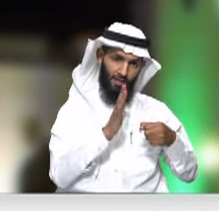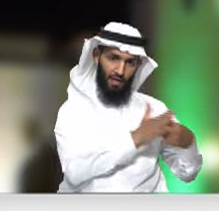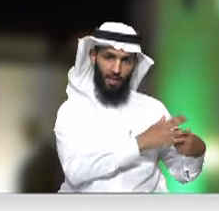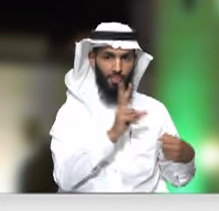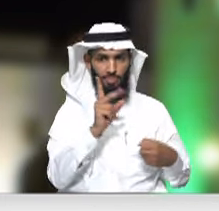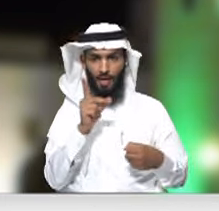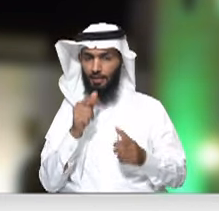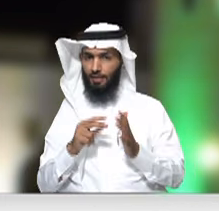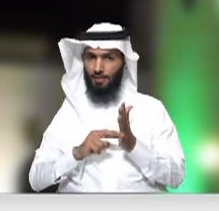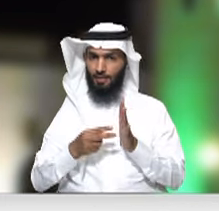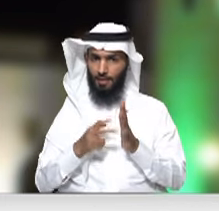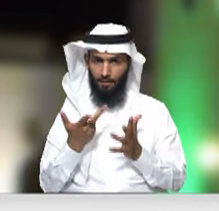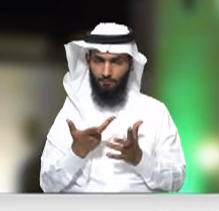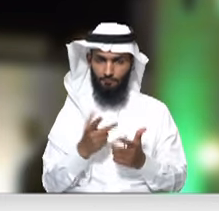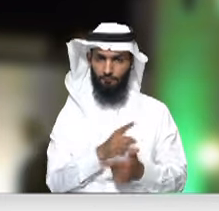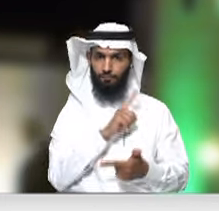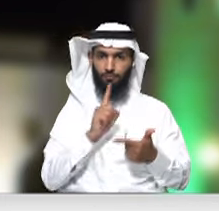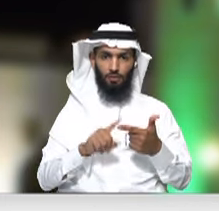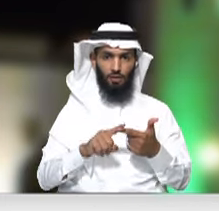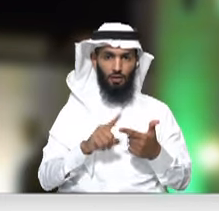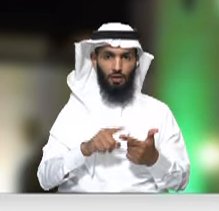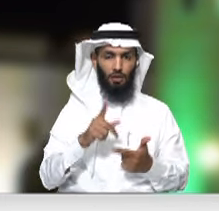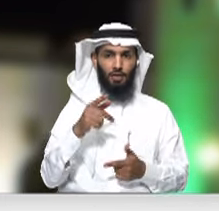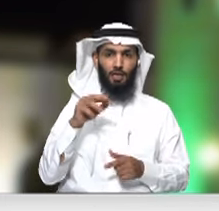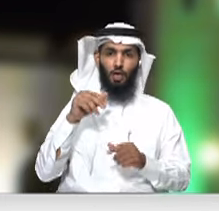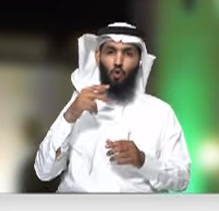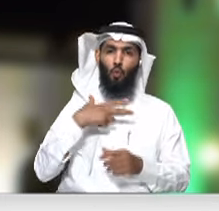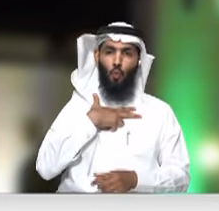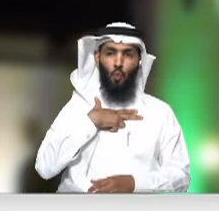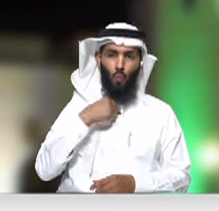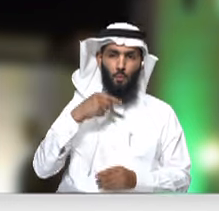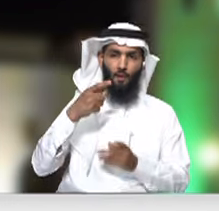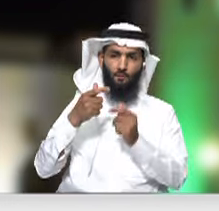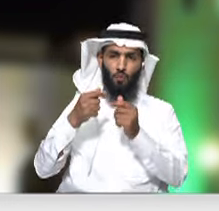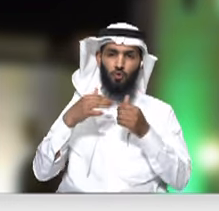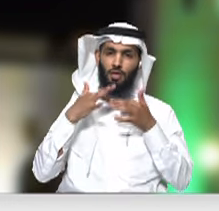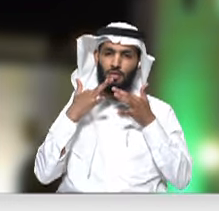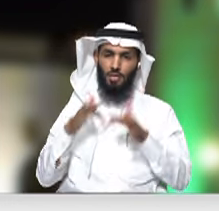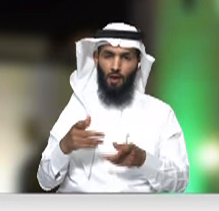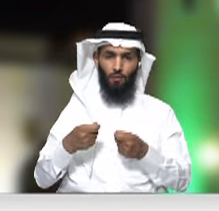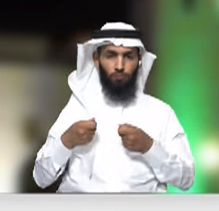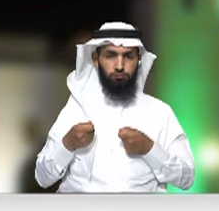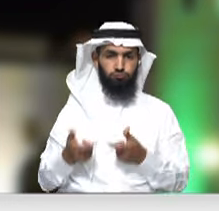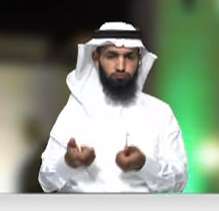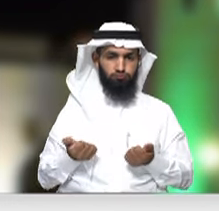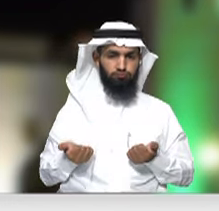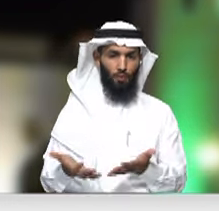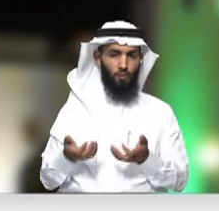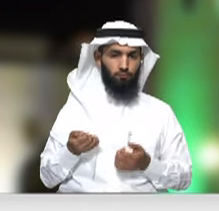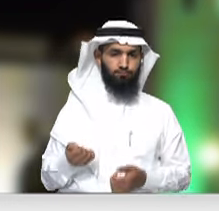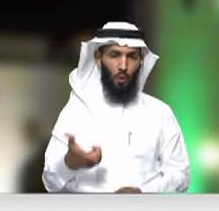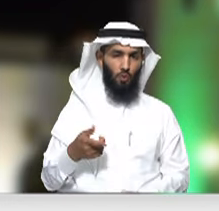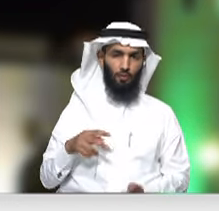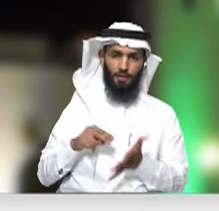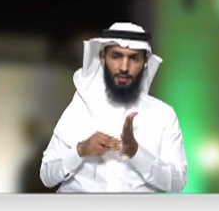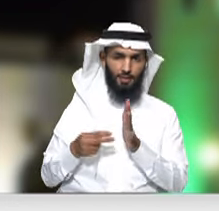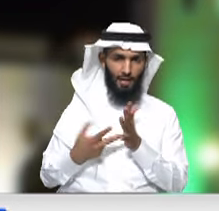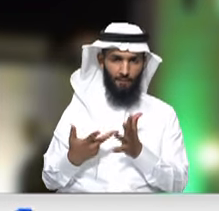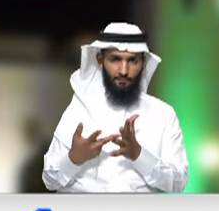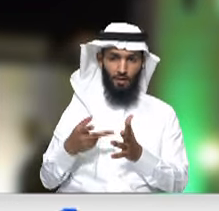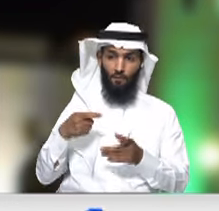كافة الجهات الحكومية بمواطن الهدر لديها وتحديد الإجراءات الواجب اتخاذها لمعالجة مواطن الهدر